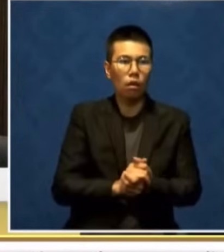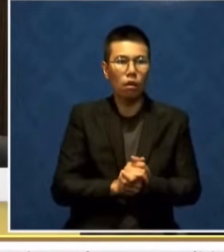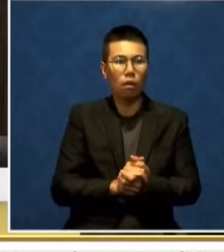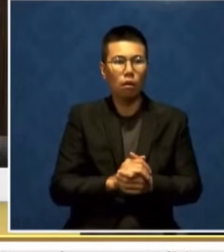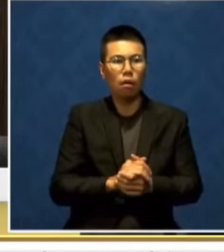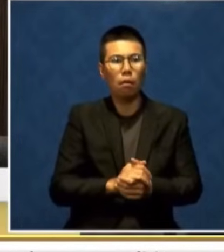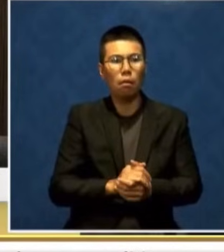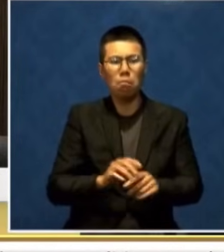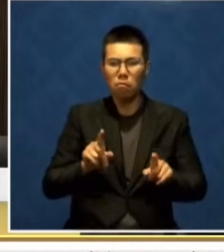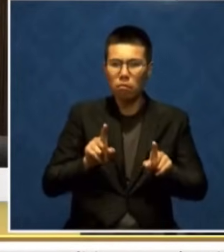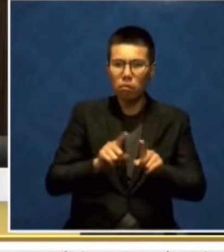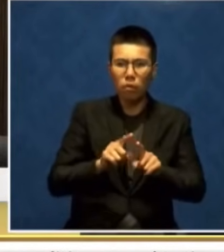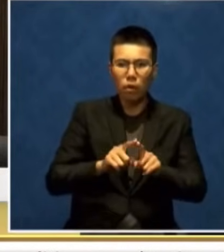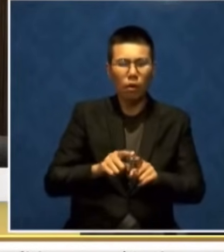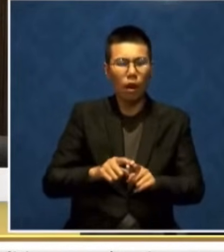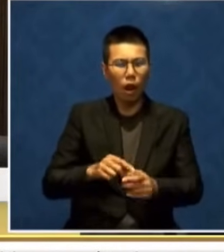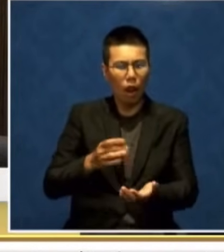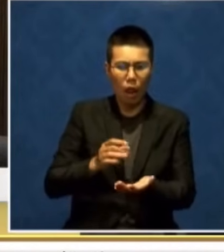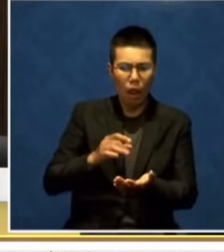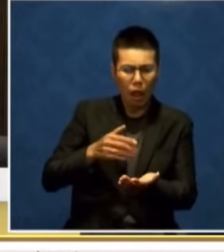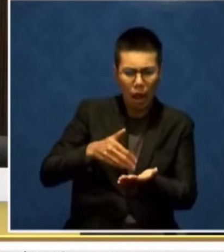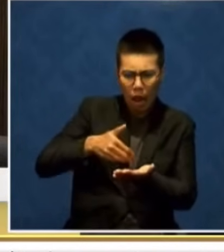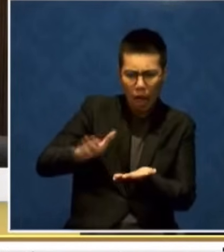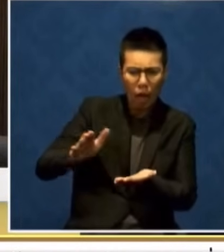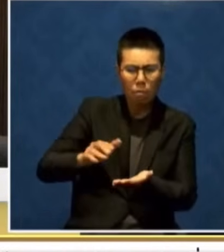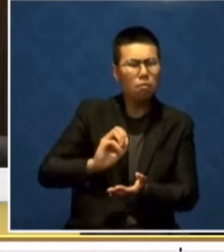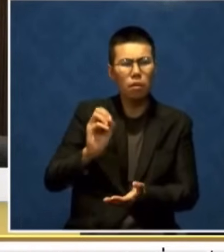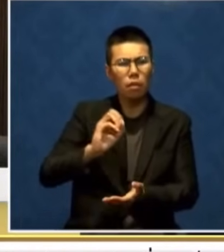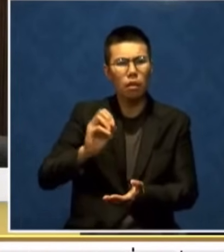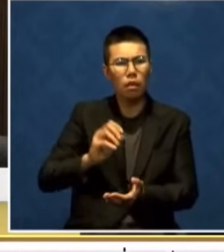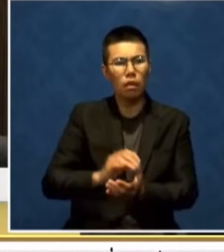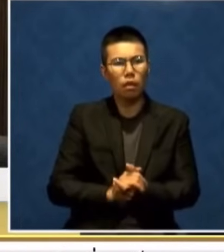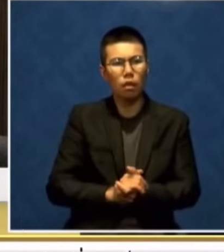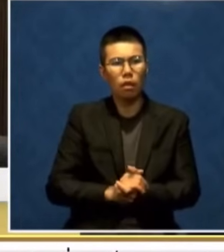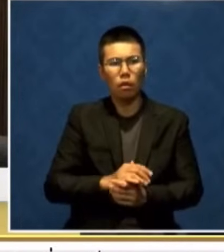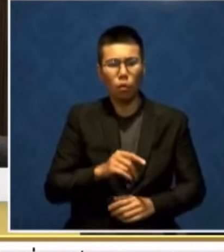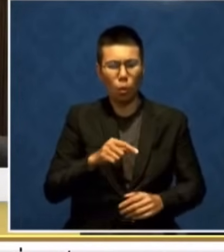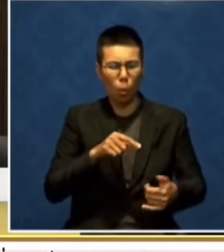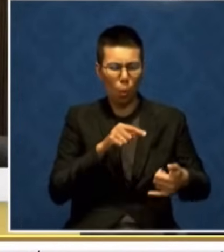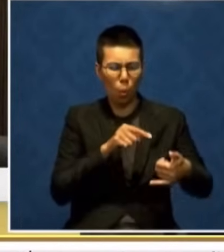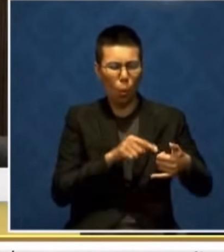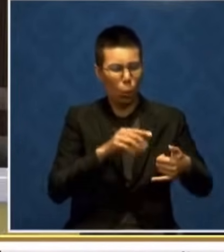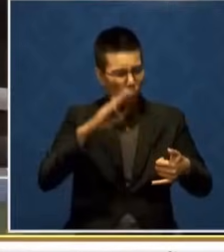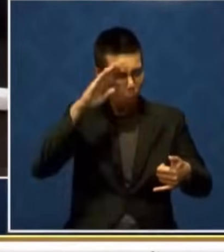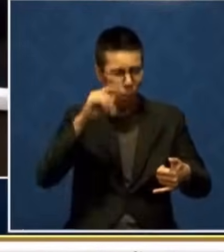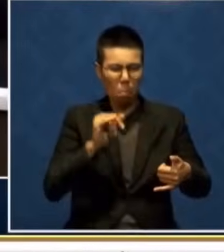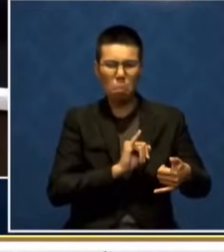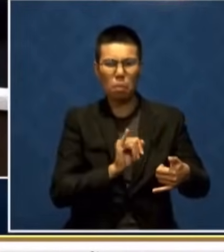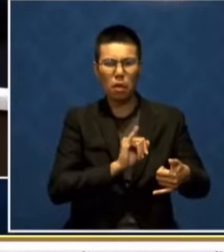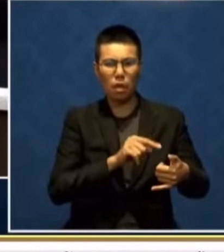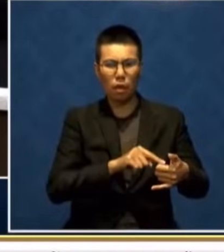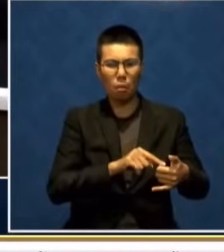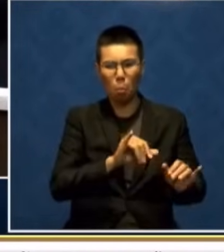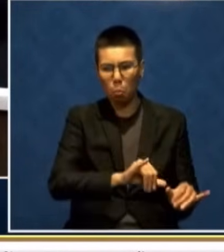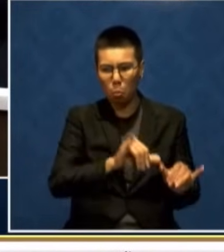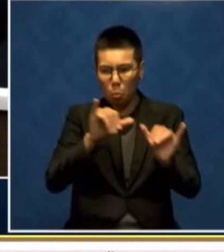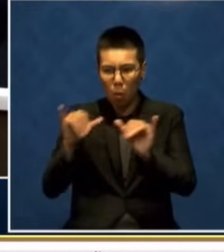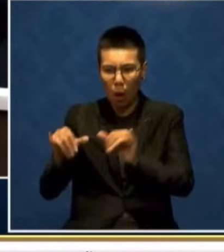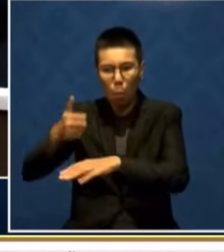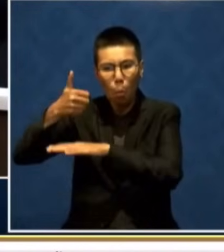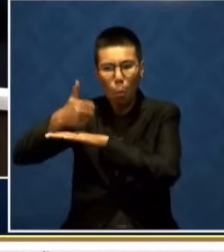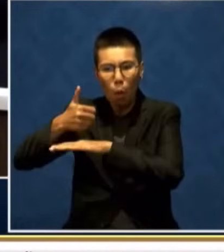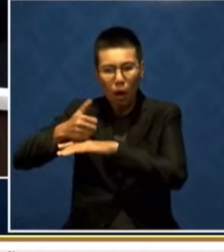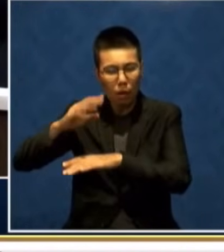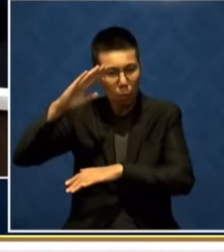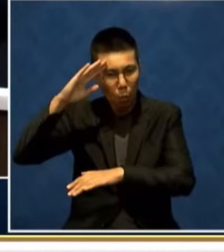เขาสามารถที่จะปฏิเสธได้ถ้าท่านส่งคนที่ไม่มีคุณมีคุณภาพเข้ามาเป็นผู้การจังหวัดนี้เขา